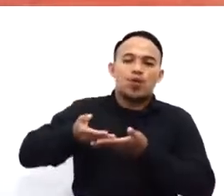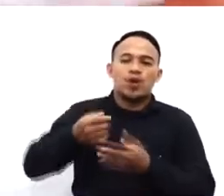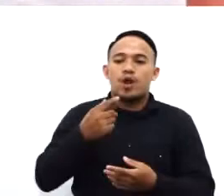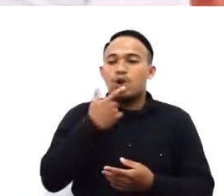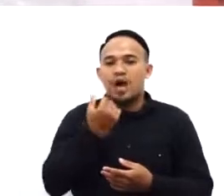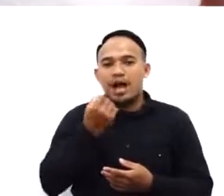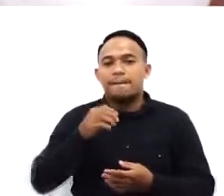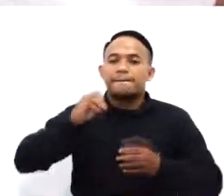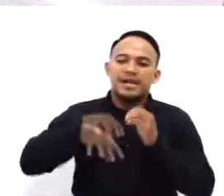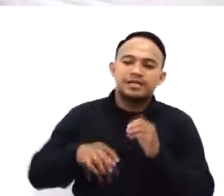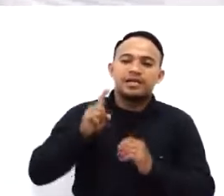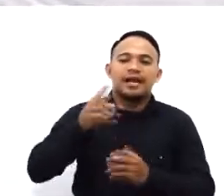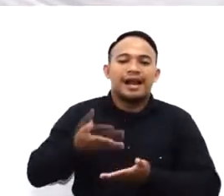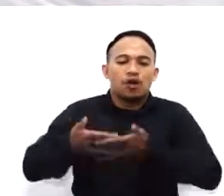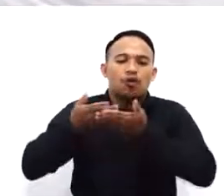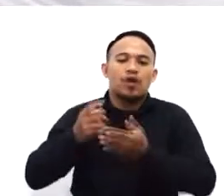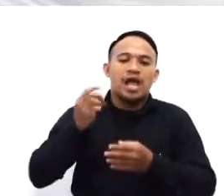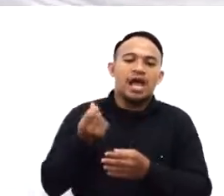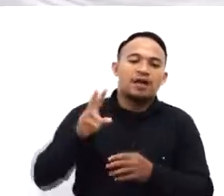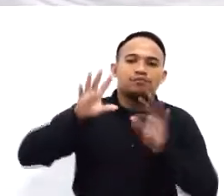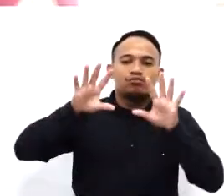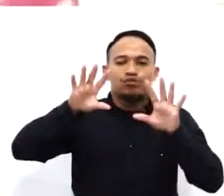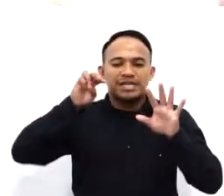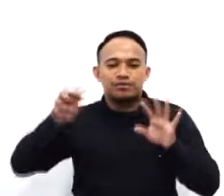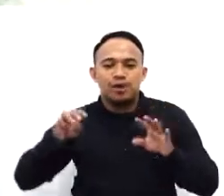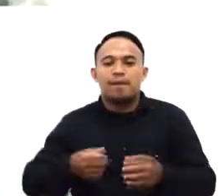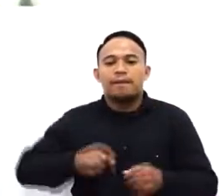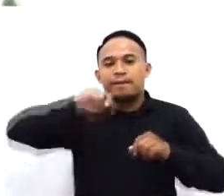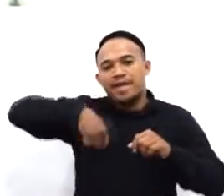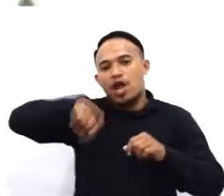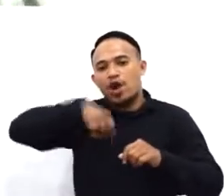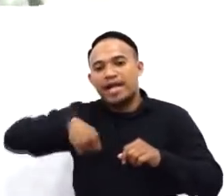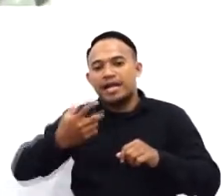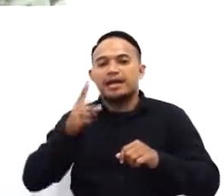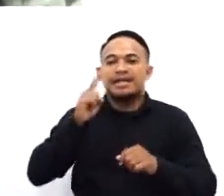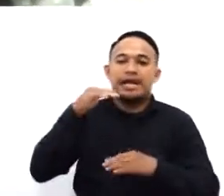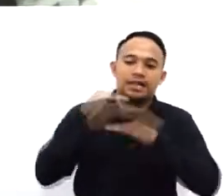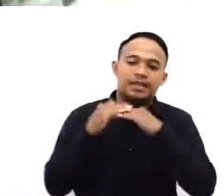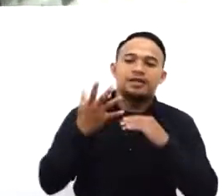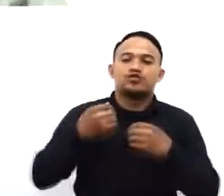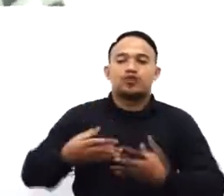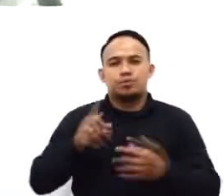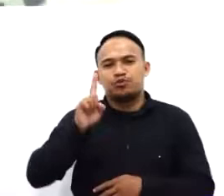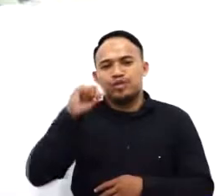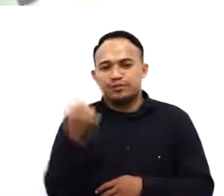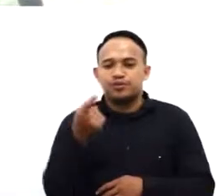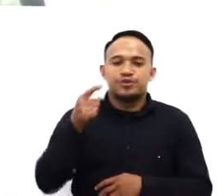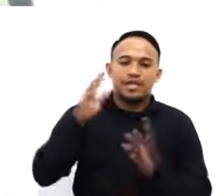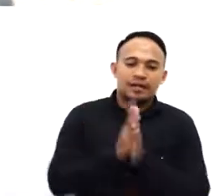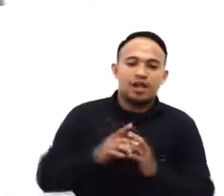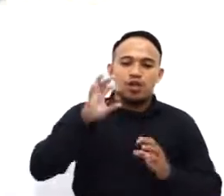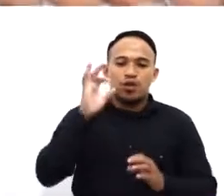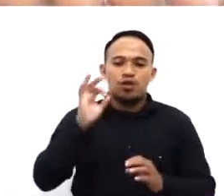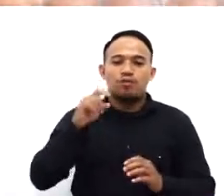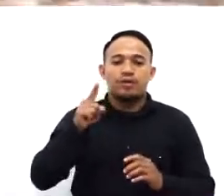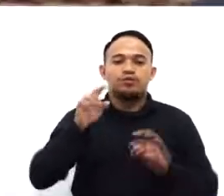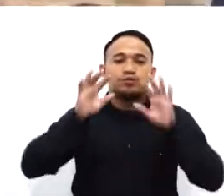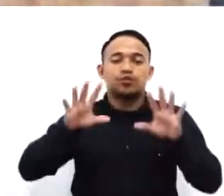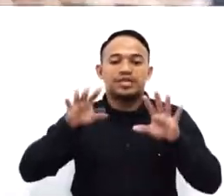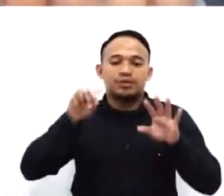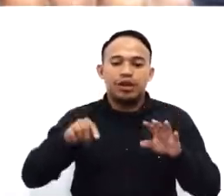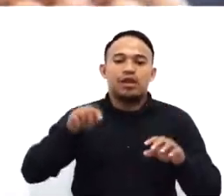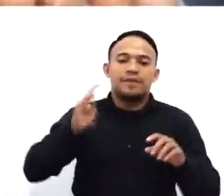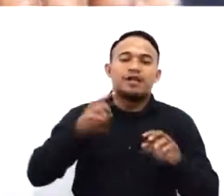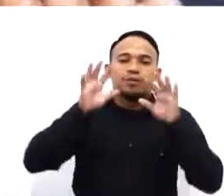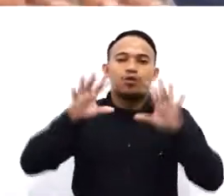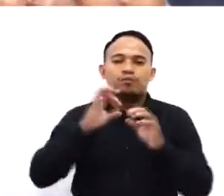dihargai Rp10.000, minyak goreng 1 liter dijual Rp10.000, dan telur Rp10.000 per 10